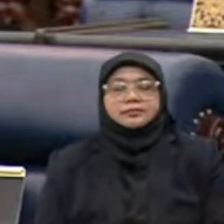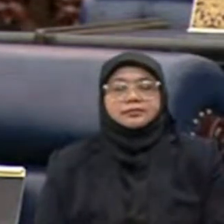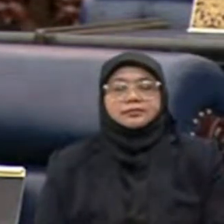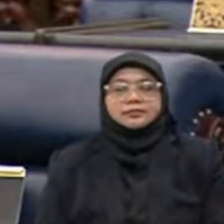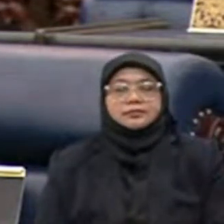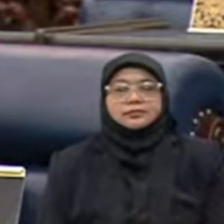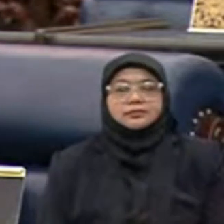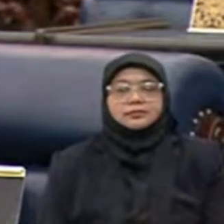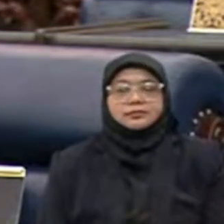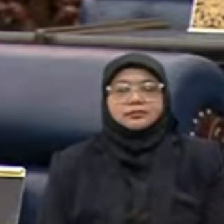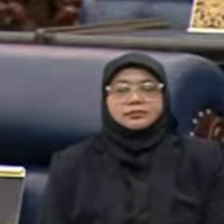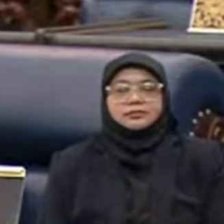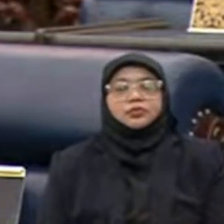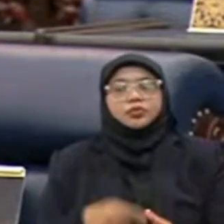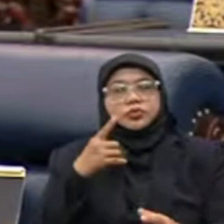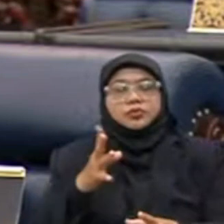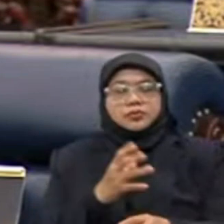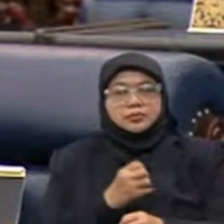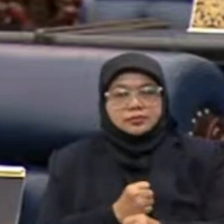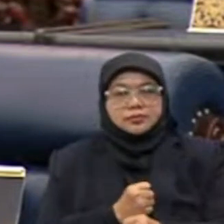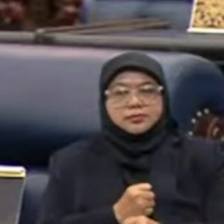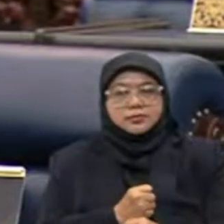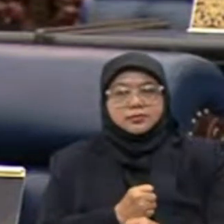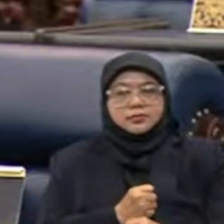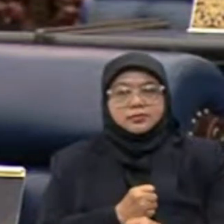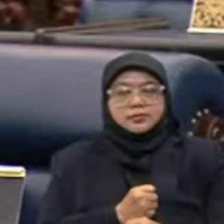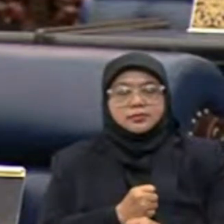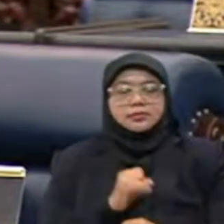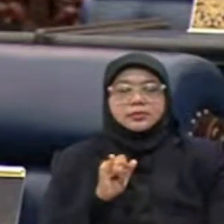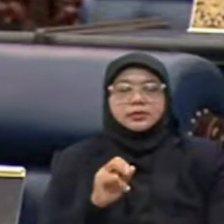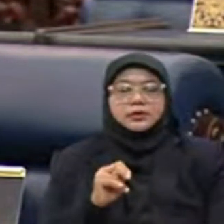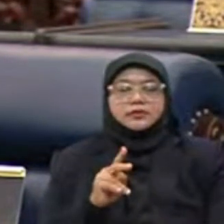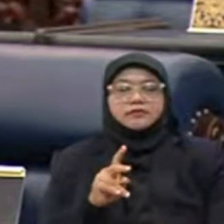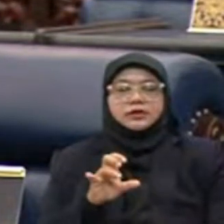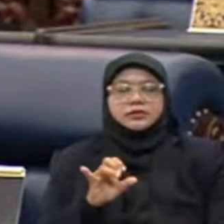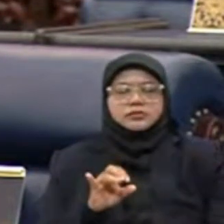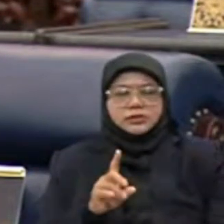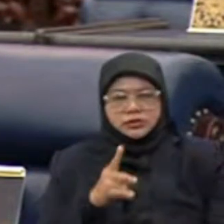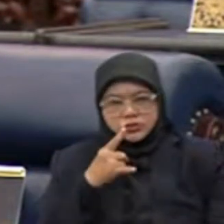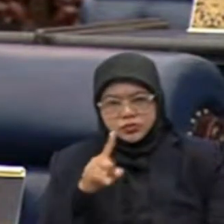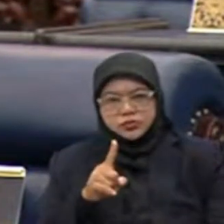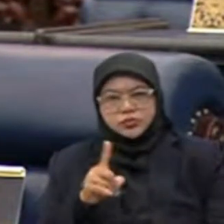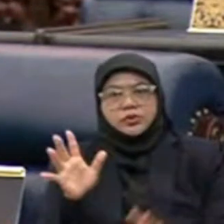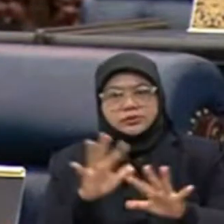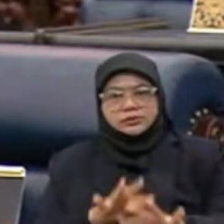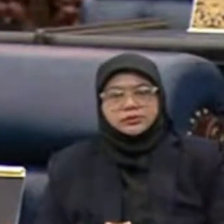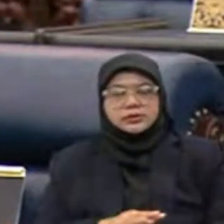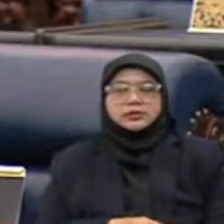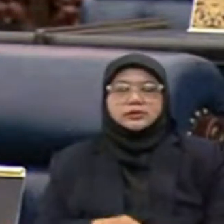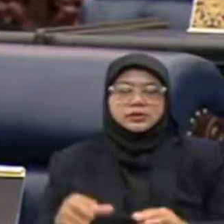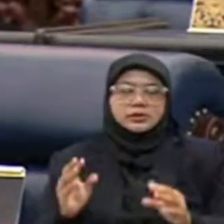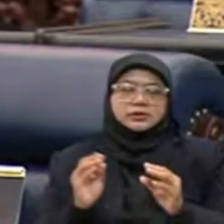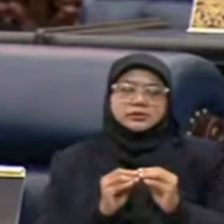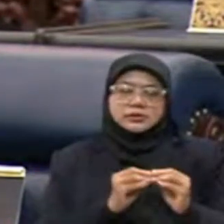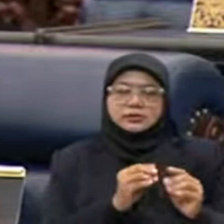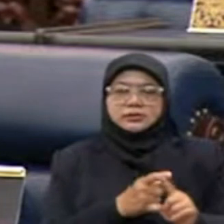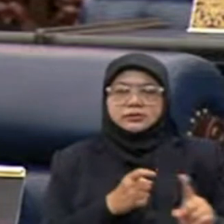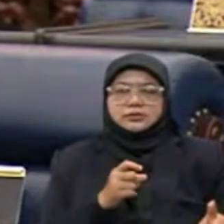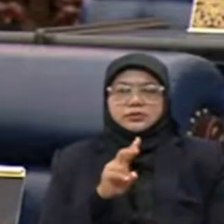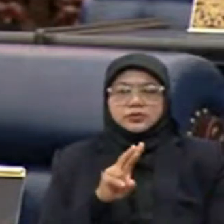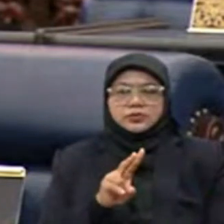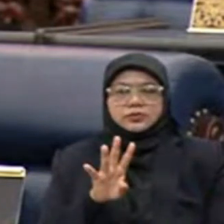dalam dalam mendapatkan investment share of Asian ya terus-terusan kita turun daripada